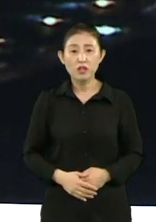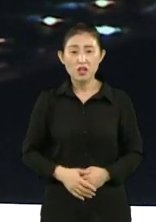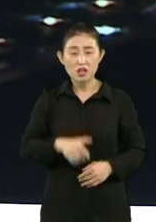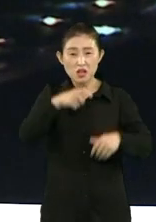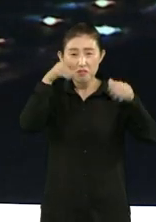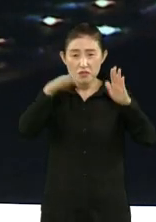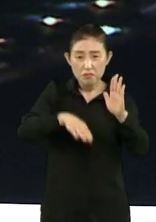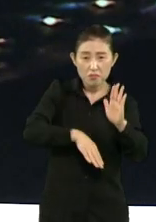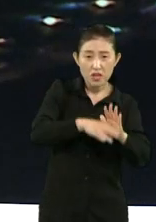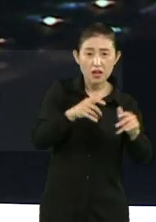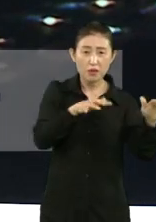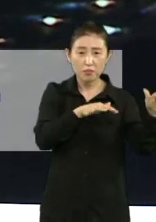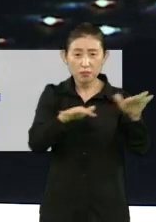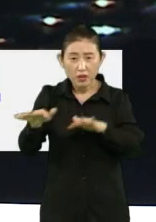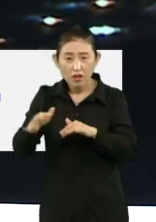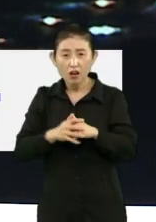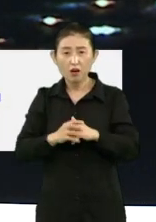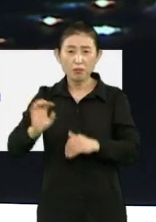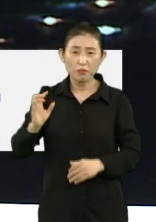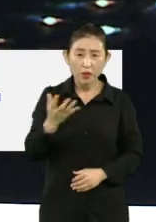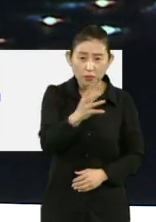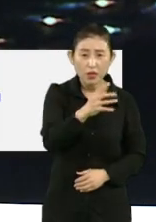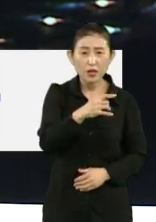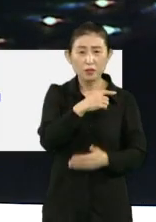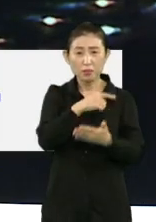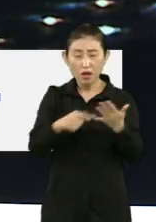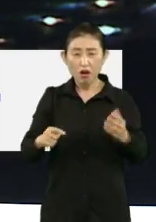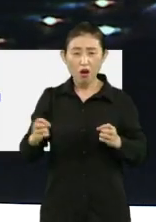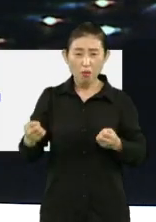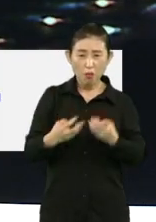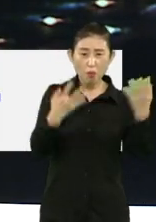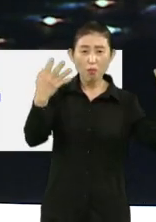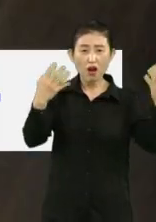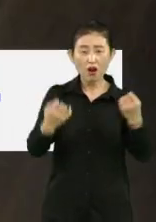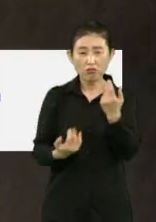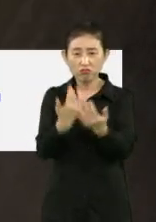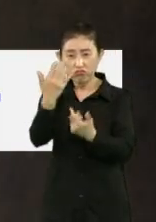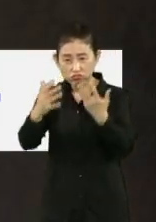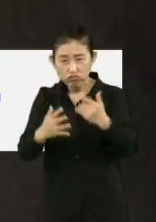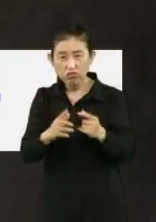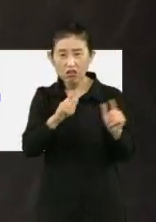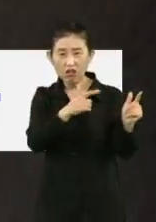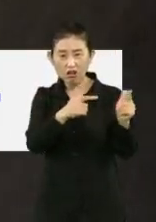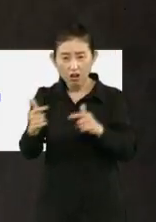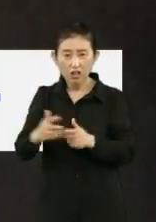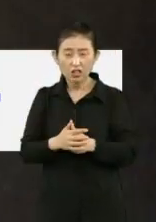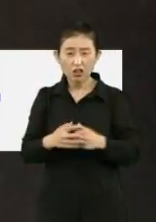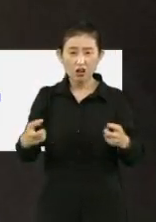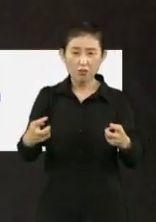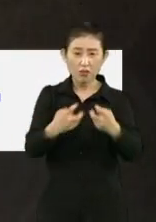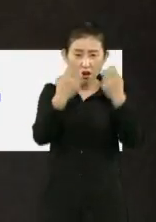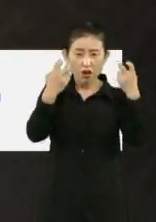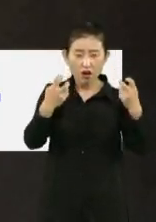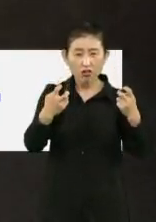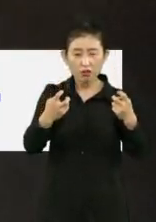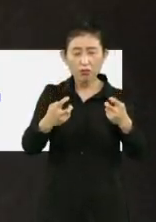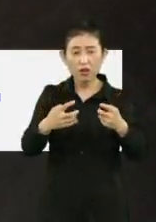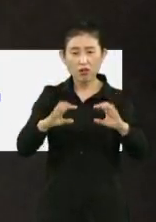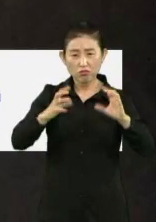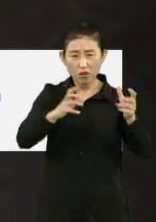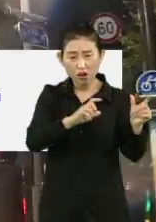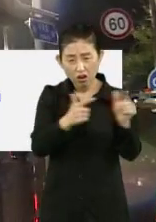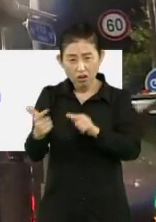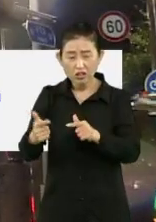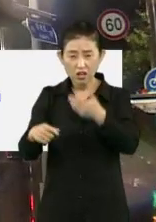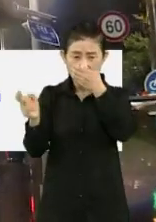홍수와 태풍, 지진 등 자연재난과 폭발, 화재, 붕괴 등 사회재난, 대중교통과 농기계 사고, 강도와 상해